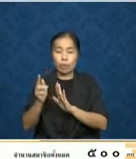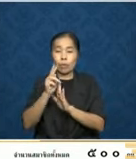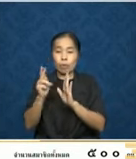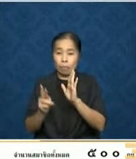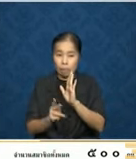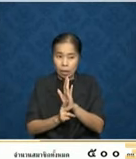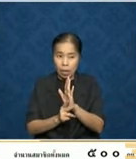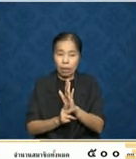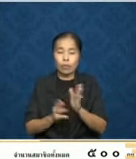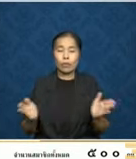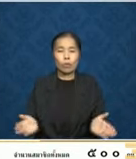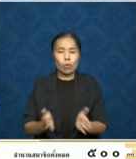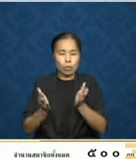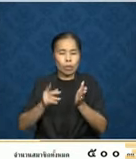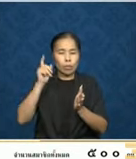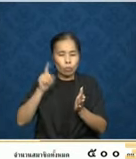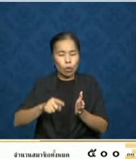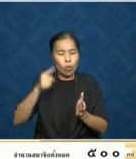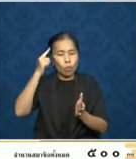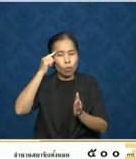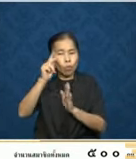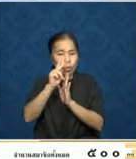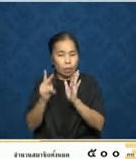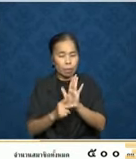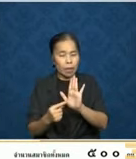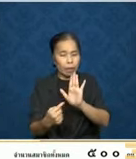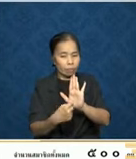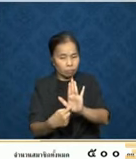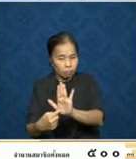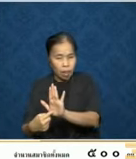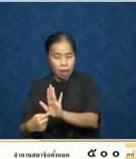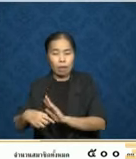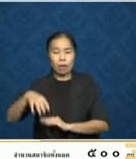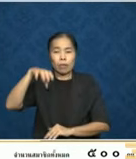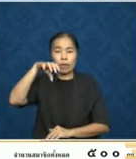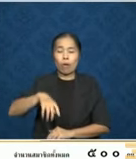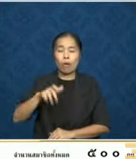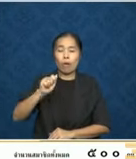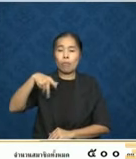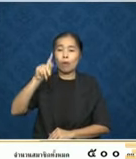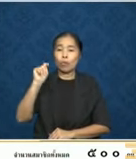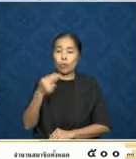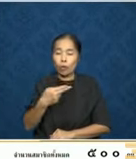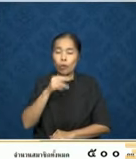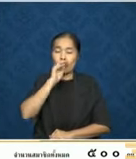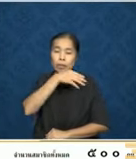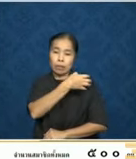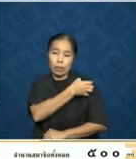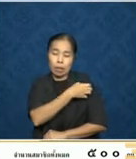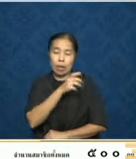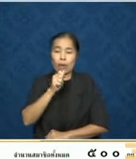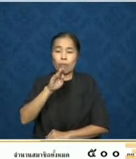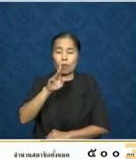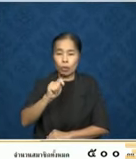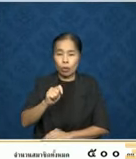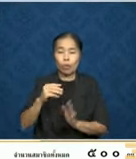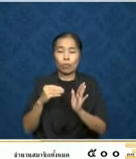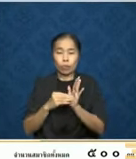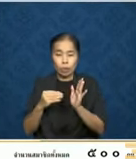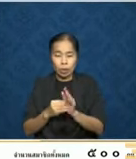ส่งเสริมการบังคับใช้กฎหมายด้วยการให้องค์กรปกครองส่วนท้องถิ่นครับเทศบาลอบต.กทม.เ